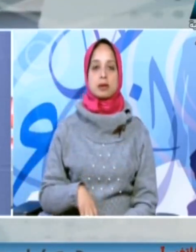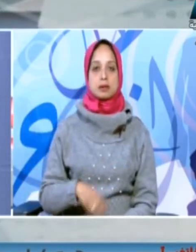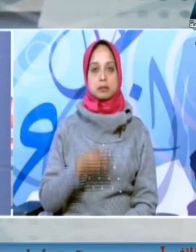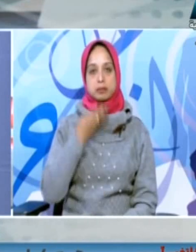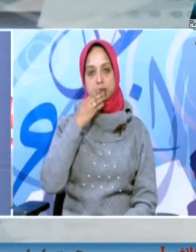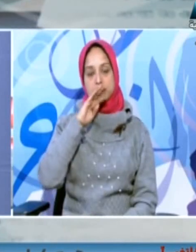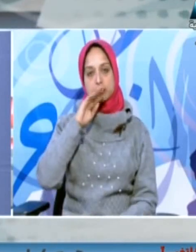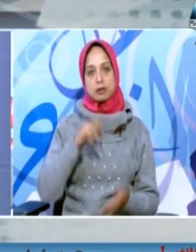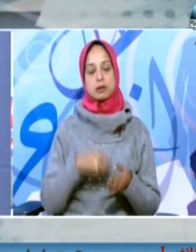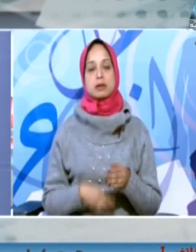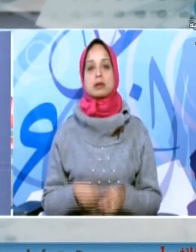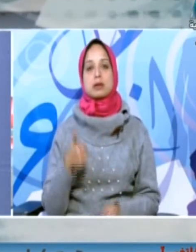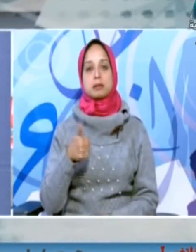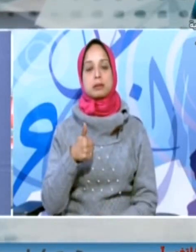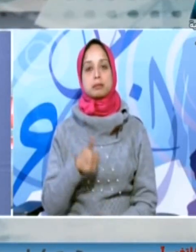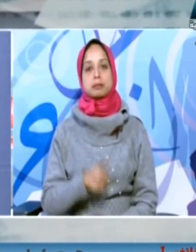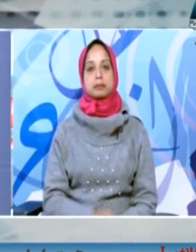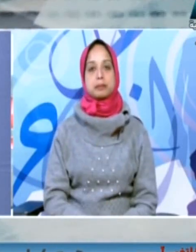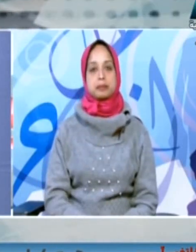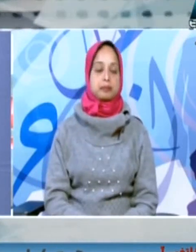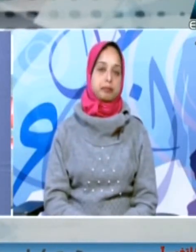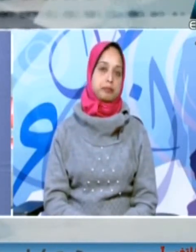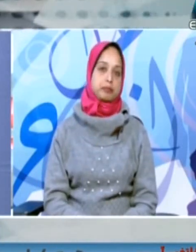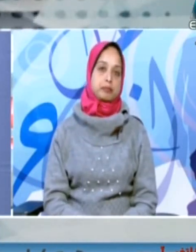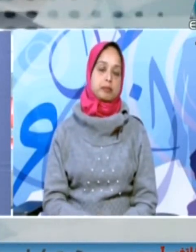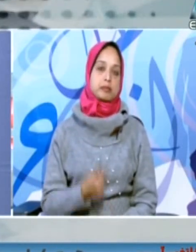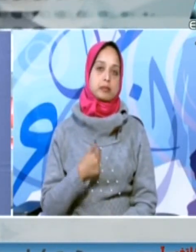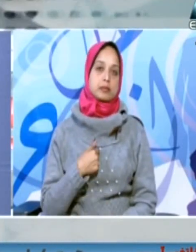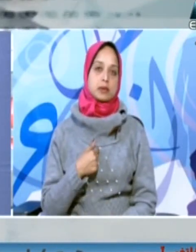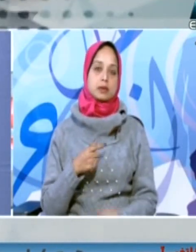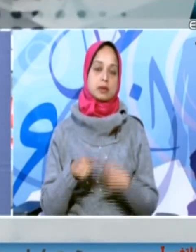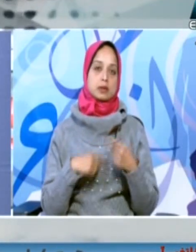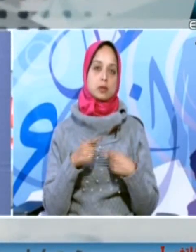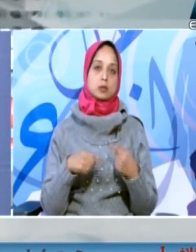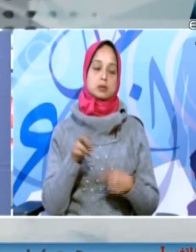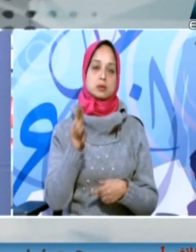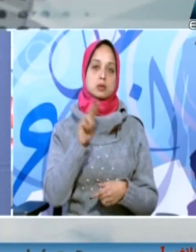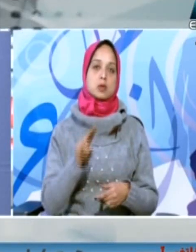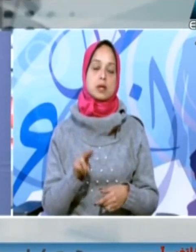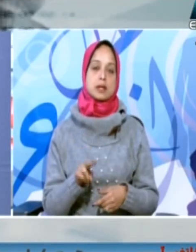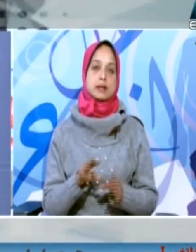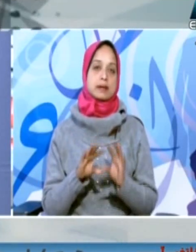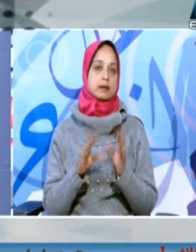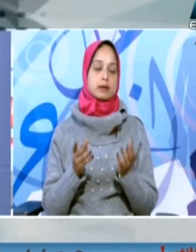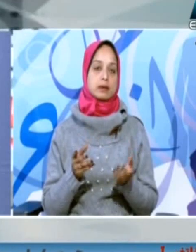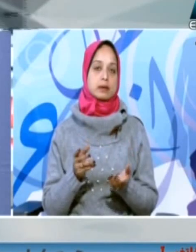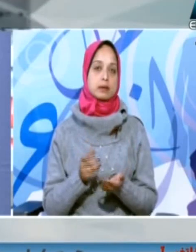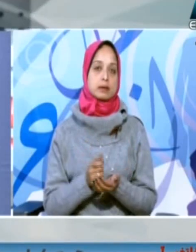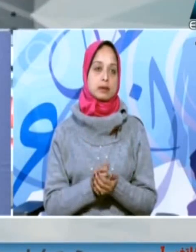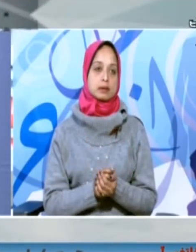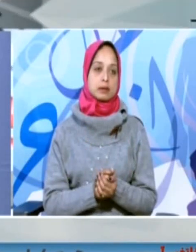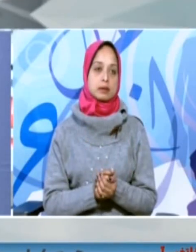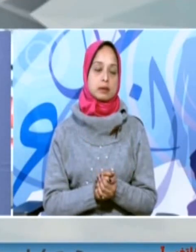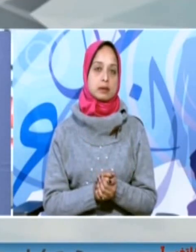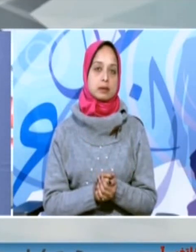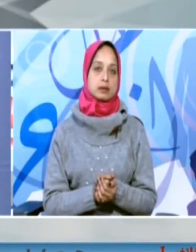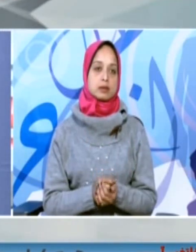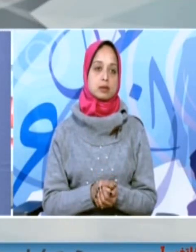الحمد لله. الحمد لله، اتفضلي. بس انا لو سمحت عايزه افهم مفهوم ايه معنى عصبه